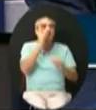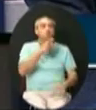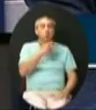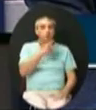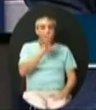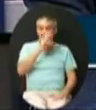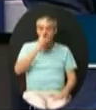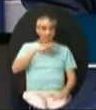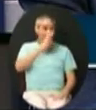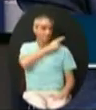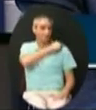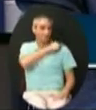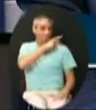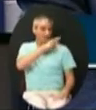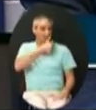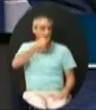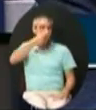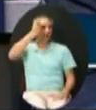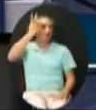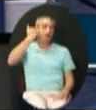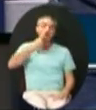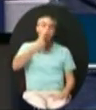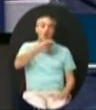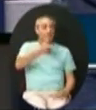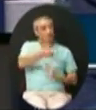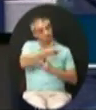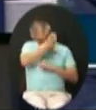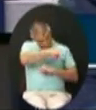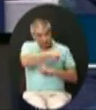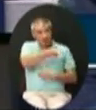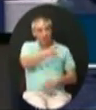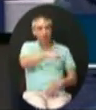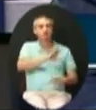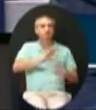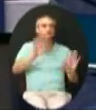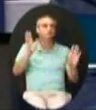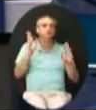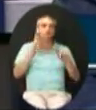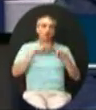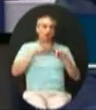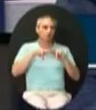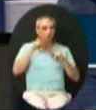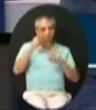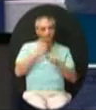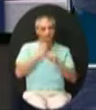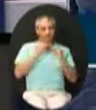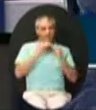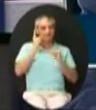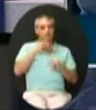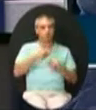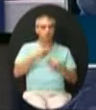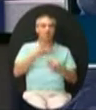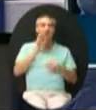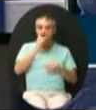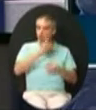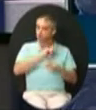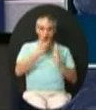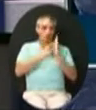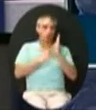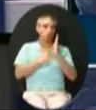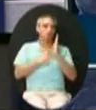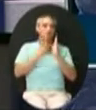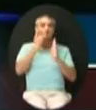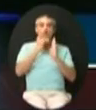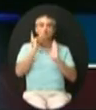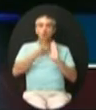אם הממפה, מגד היה אומר ללאור עזריה, תירה בו, אז הוא פעל לפי פקודה, משהו אחר. גם פקודה בלתי חוקית. אז זה משהו